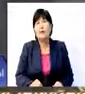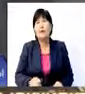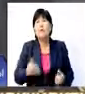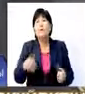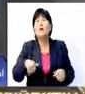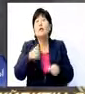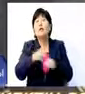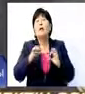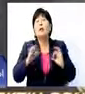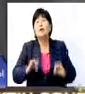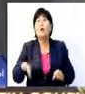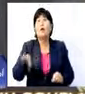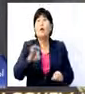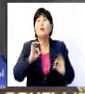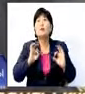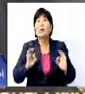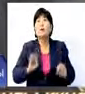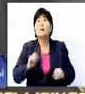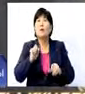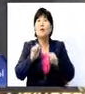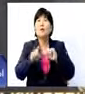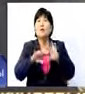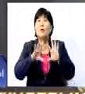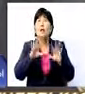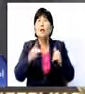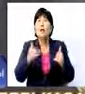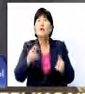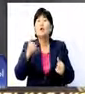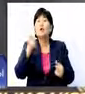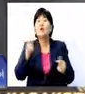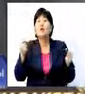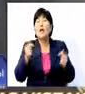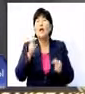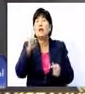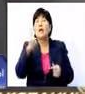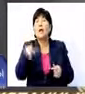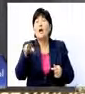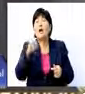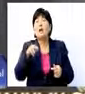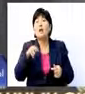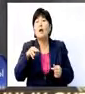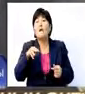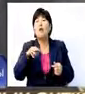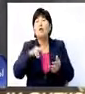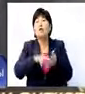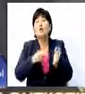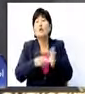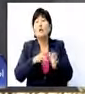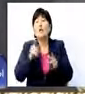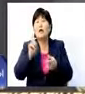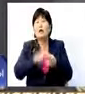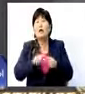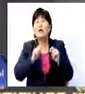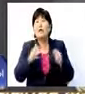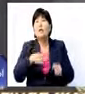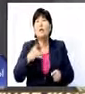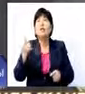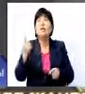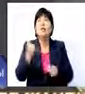прокуратураның және облыстық прокуратураның тапсырмасы бойынша және 100 нақты қадам ұлт жоспары аясында ашылды. Біздің ең бірінші